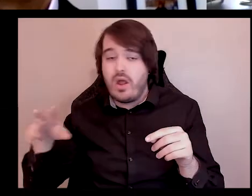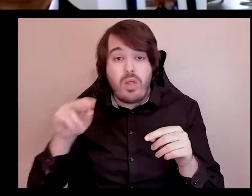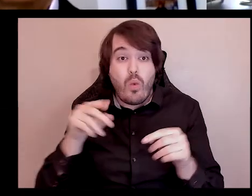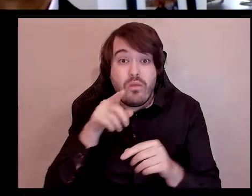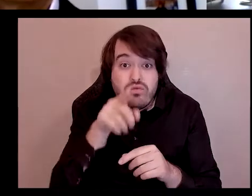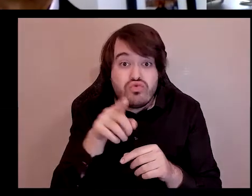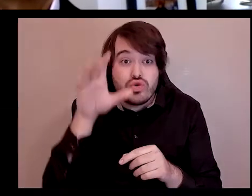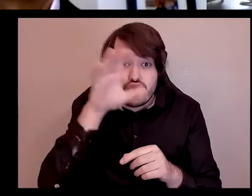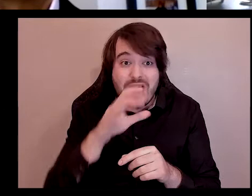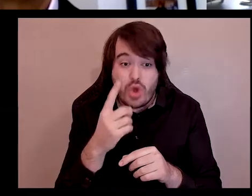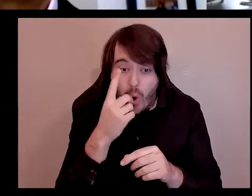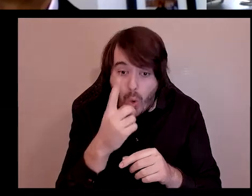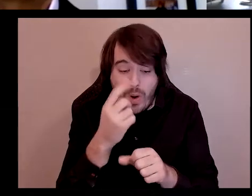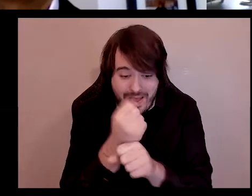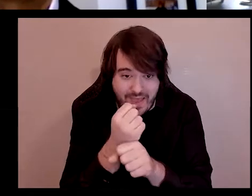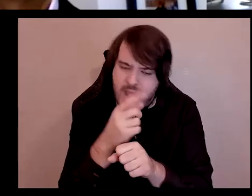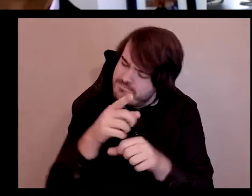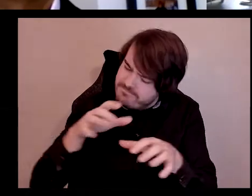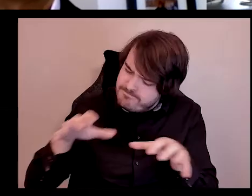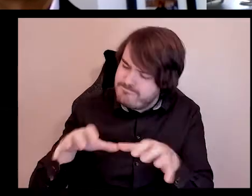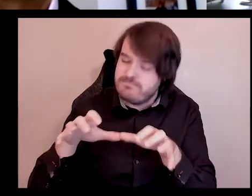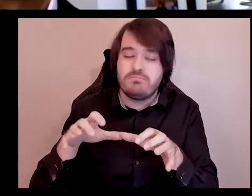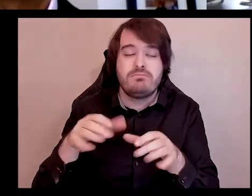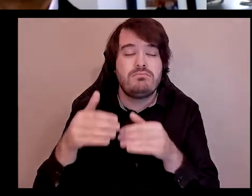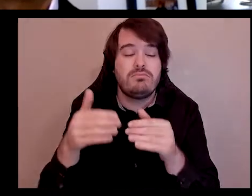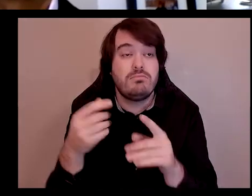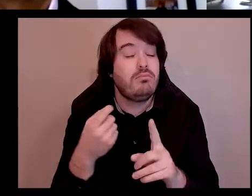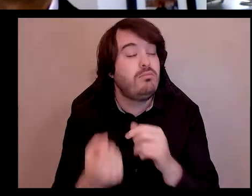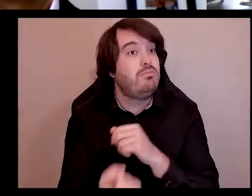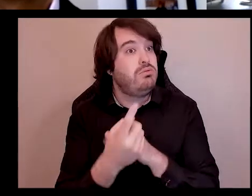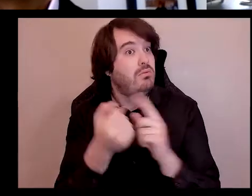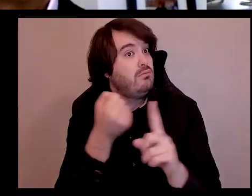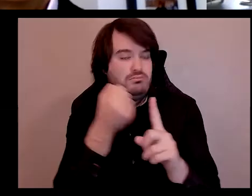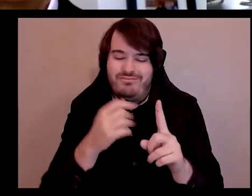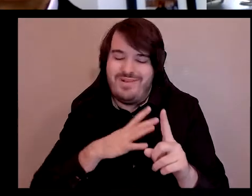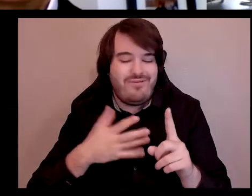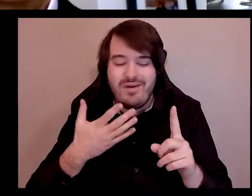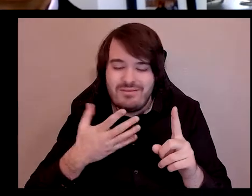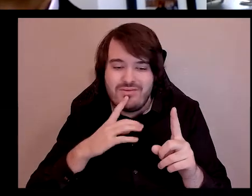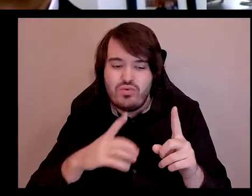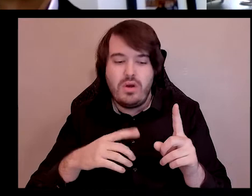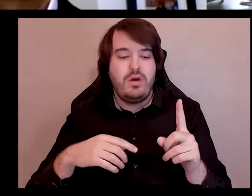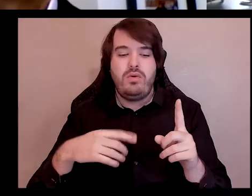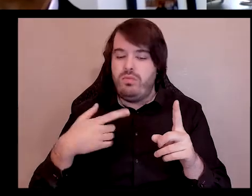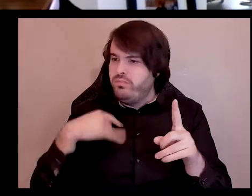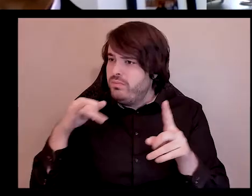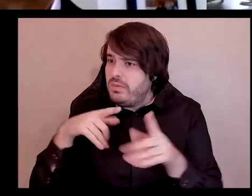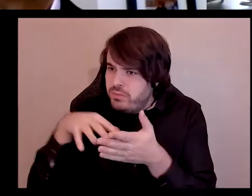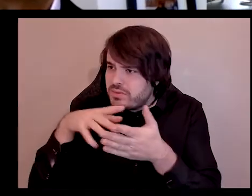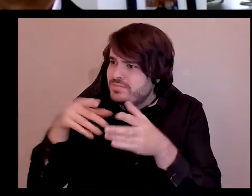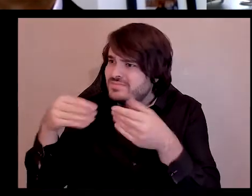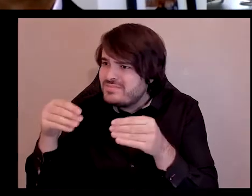travail. C'est un emploi que vous avez besoin. Faites votre travail et il y a des opportunités qui vont se présenter. Si je passe mon temps à discréditer le